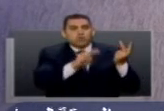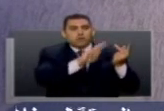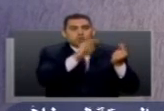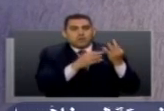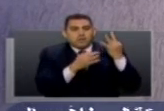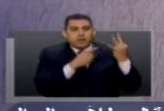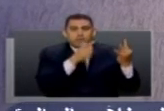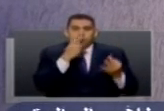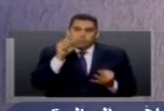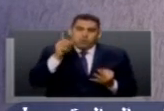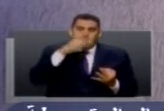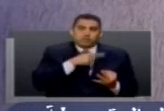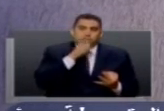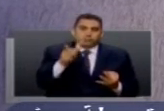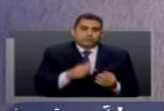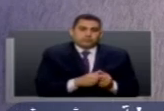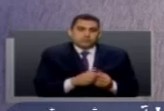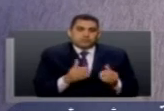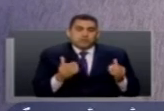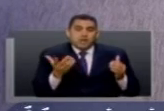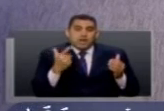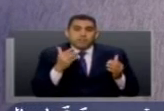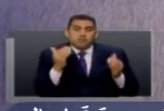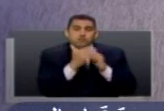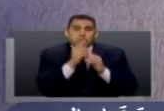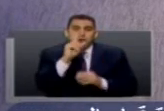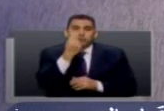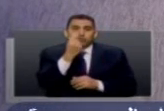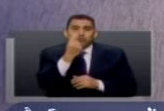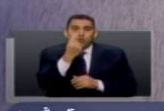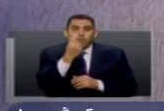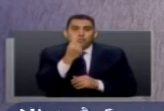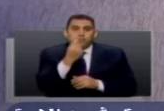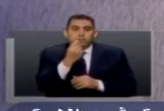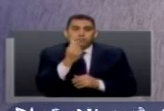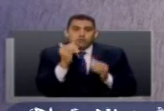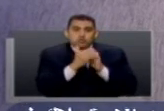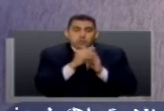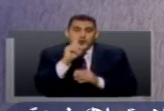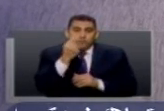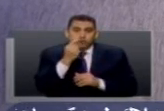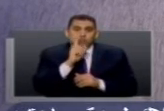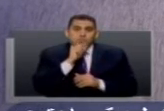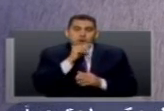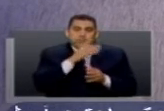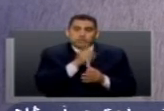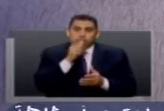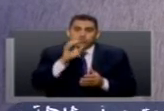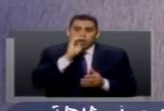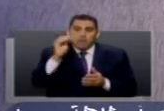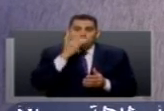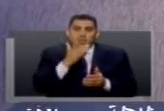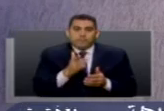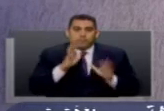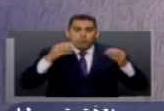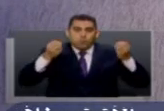بكره انتظر فمر خم 15 ع يوما 15 يوما لم يرد النبي الوحي